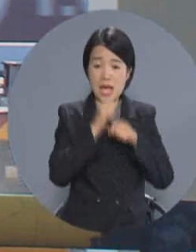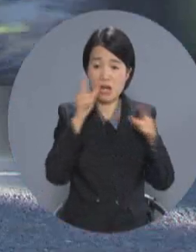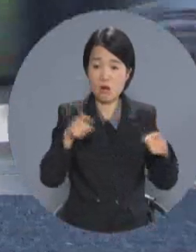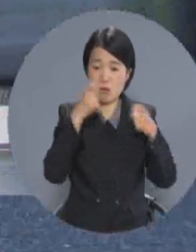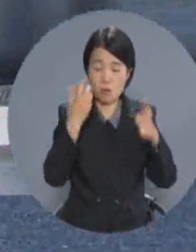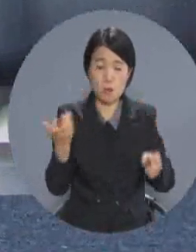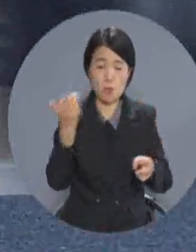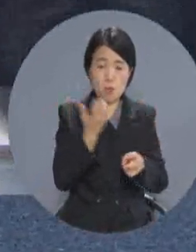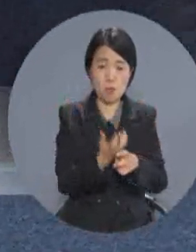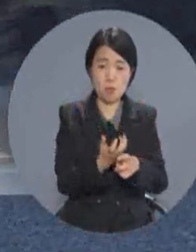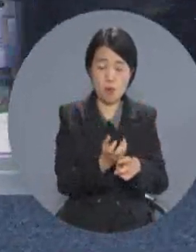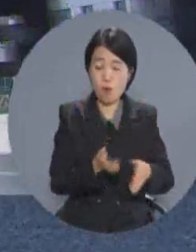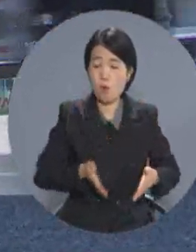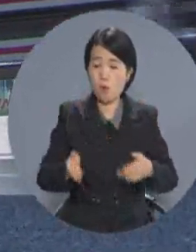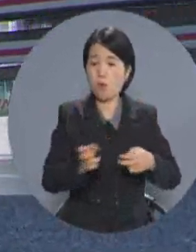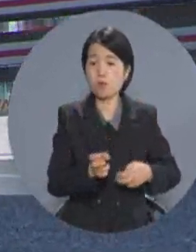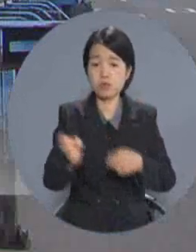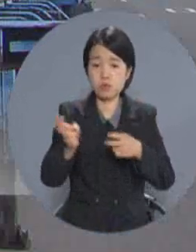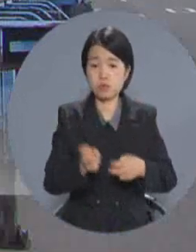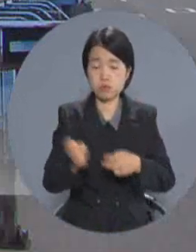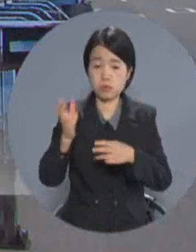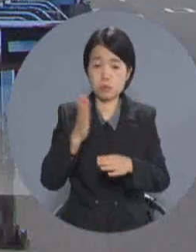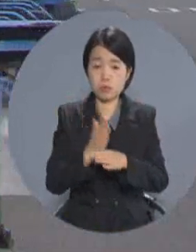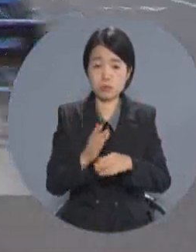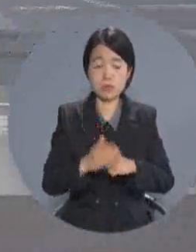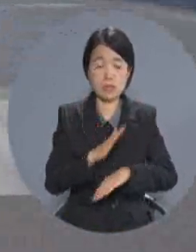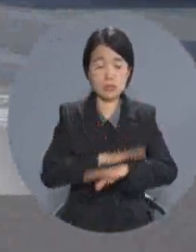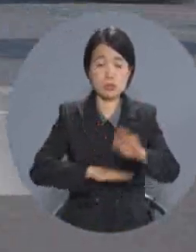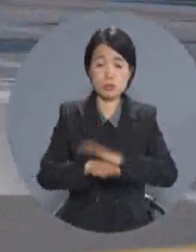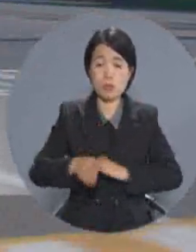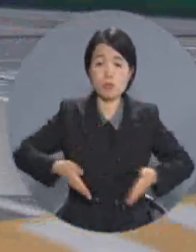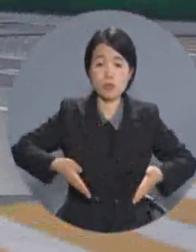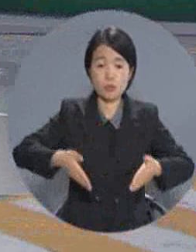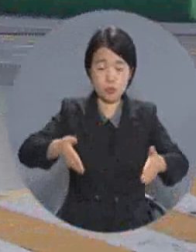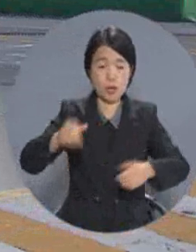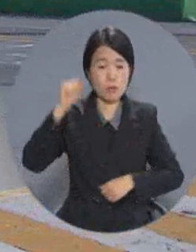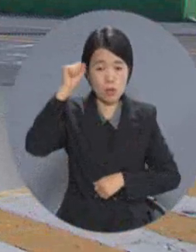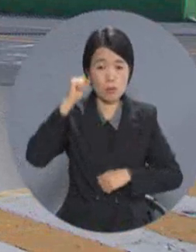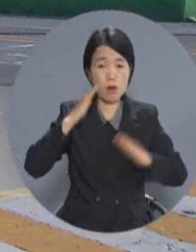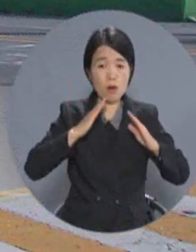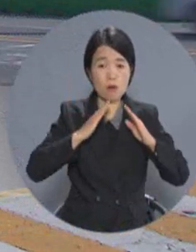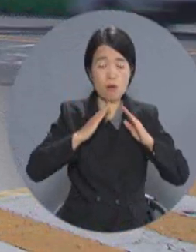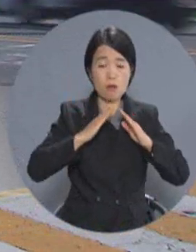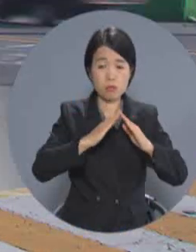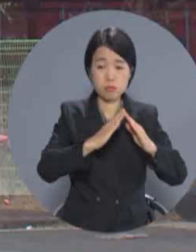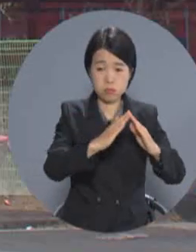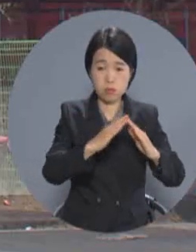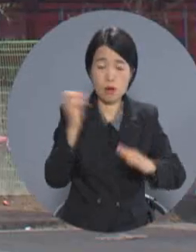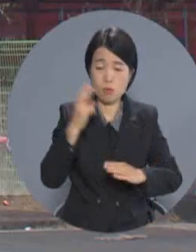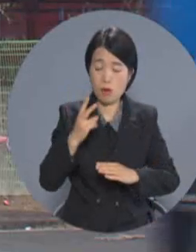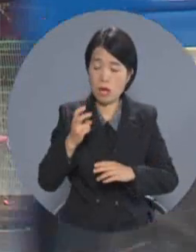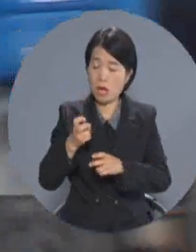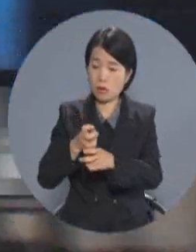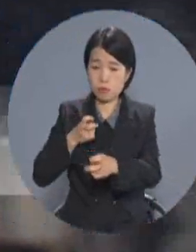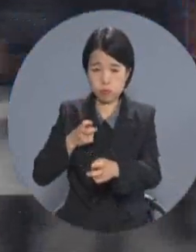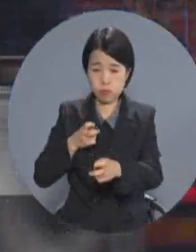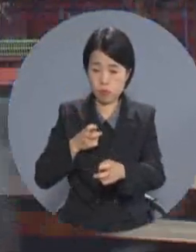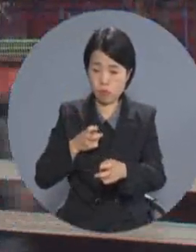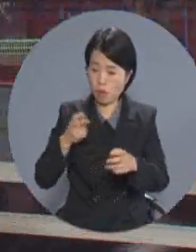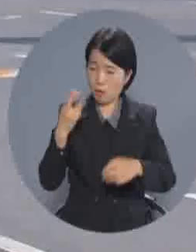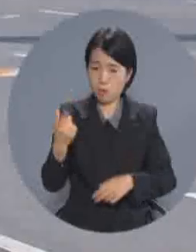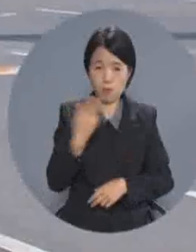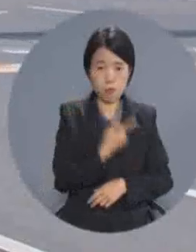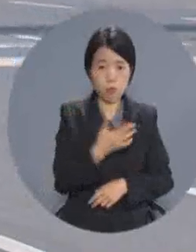싣고 도로로 빠져나갑니다. 도로 양쪽으로 쭉 늘어섰던 화물연대 농성 천막과 차량도 보이지